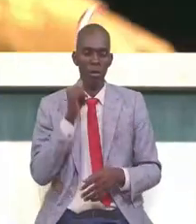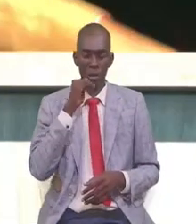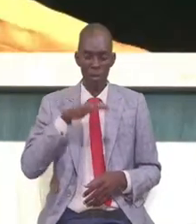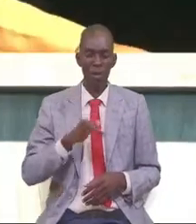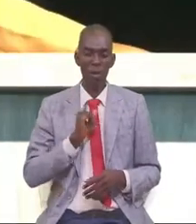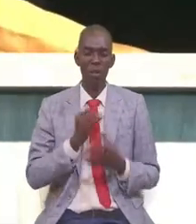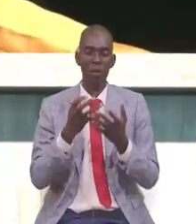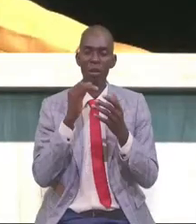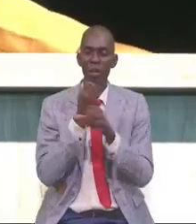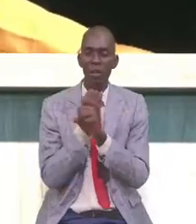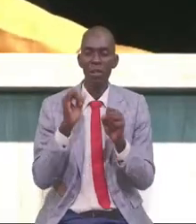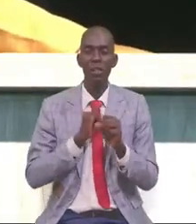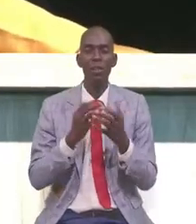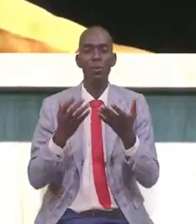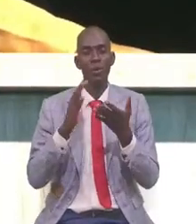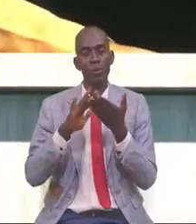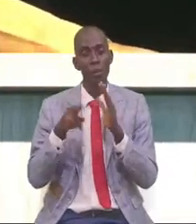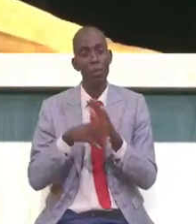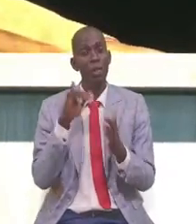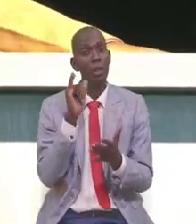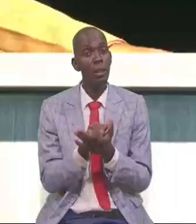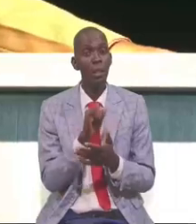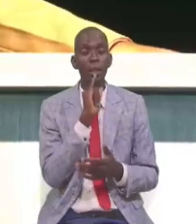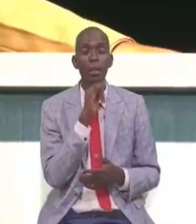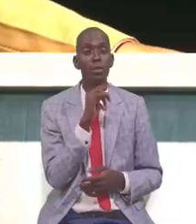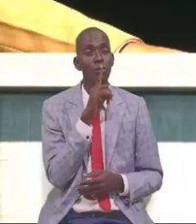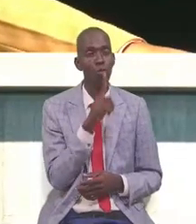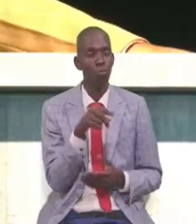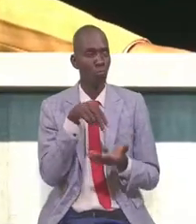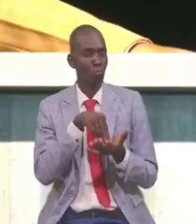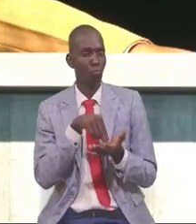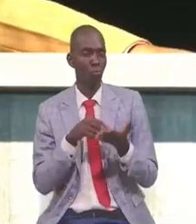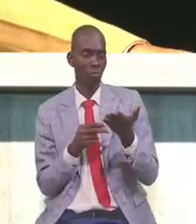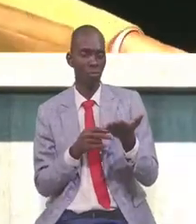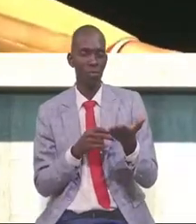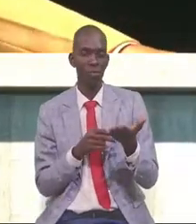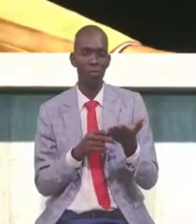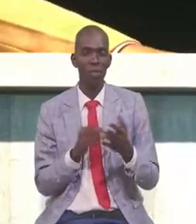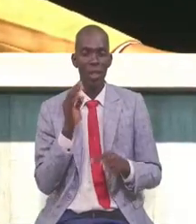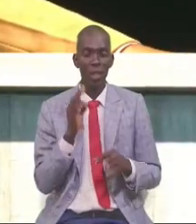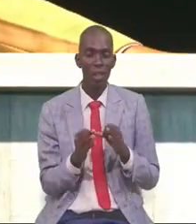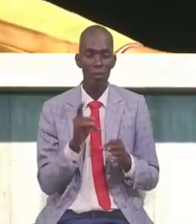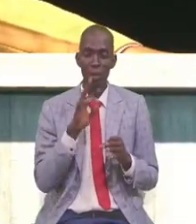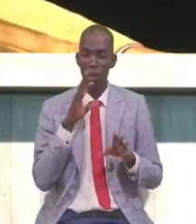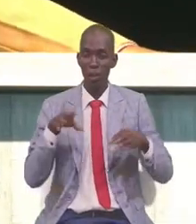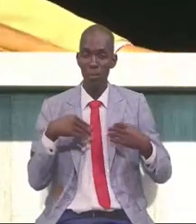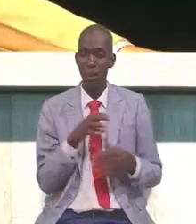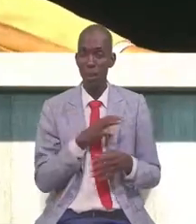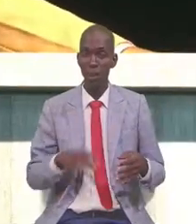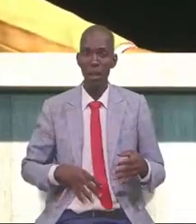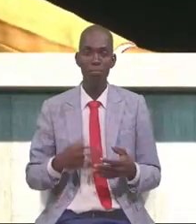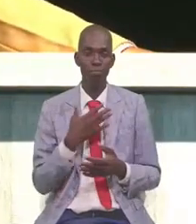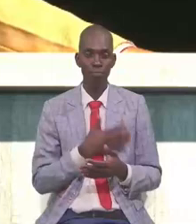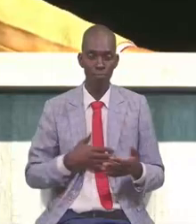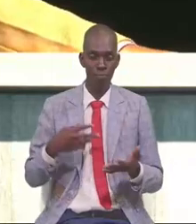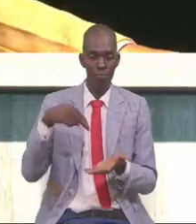le pardon. C'est bon, c'est bon. Alors lève-toi alors, lève-toi là-bas. Le Seigneur t'attend pour que tu